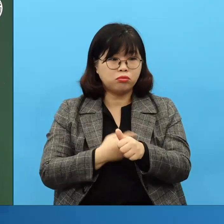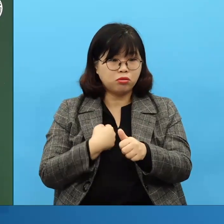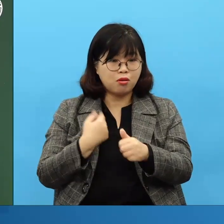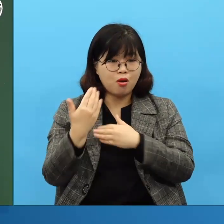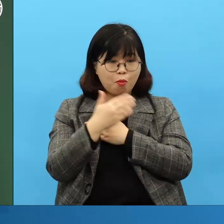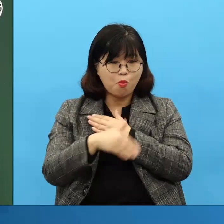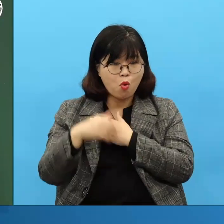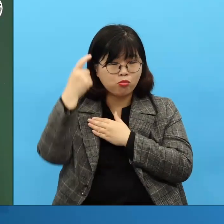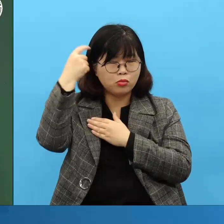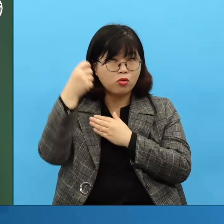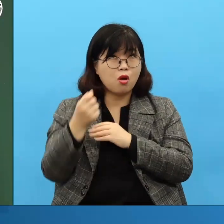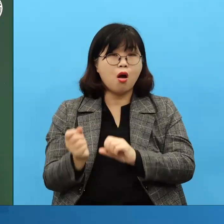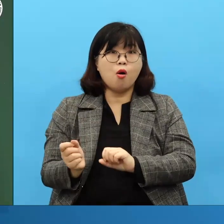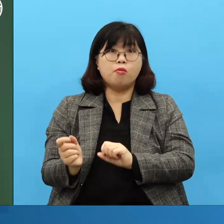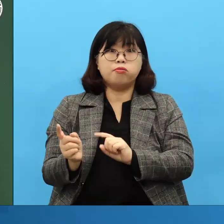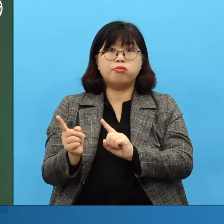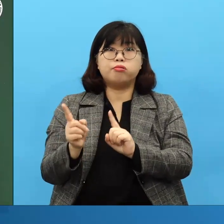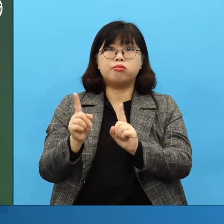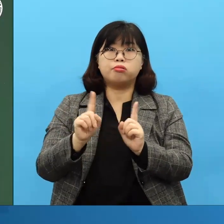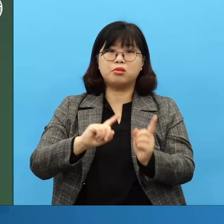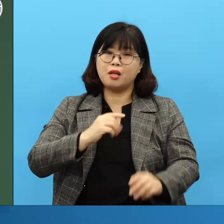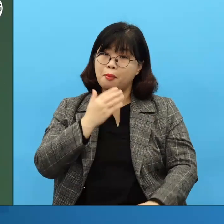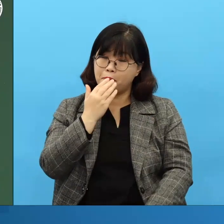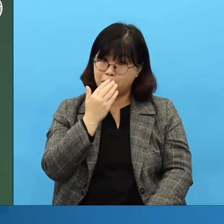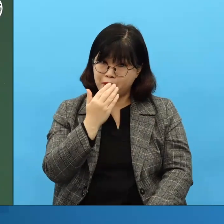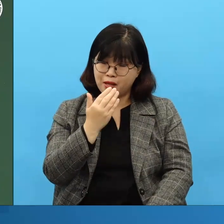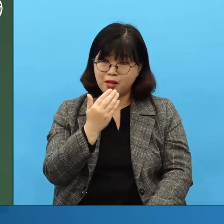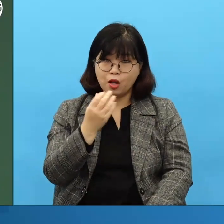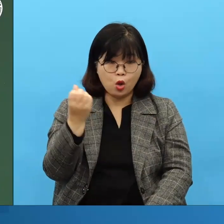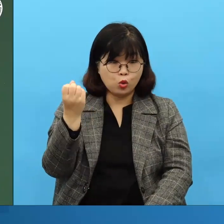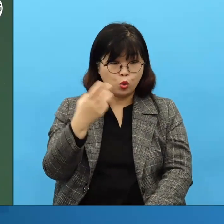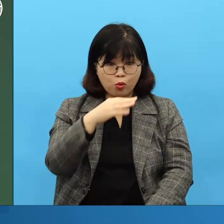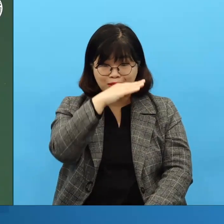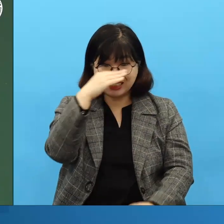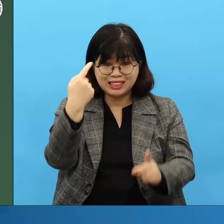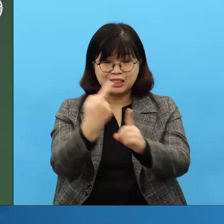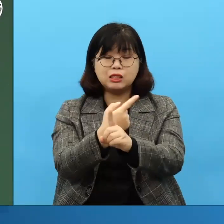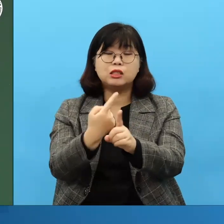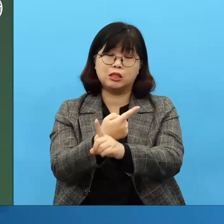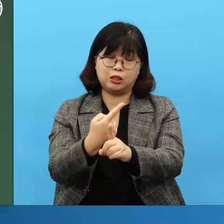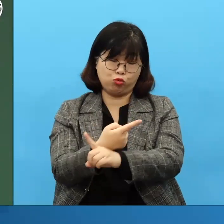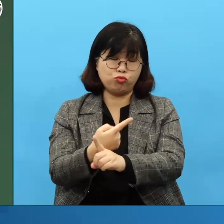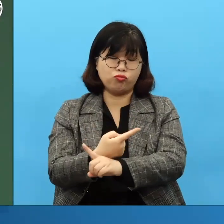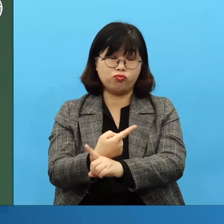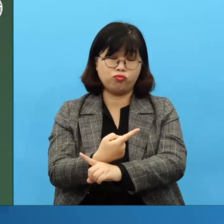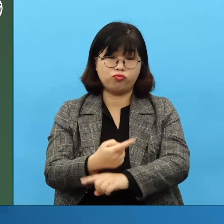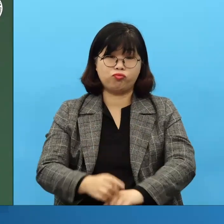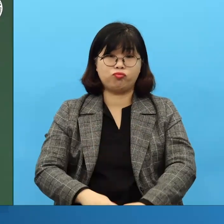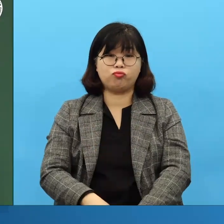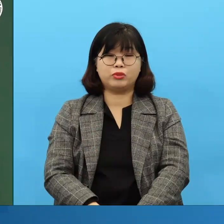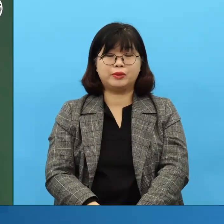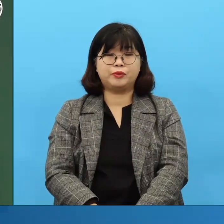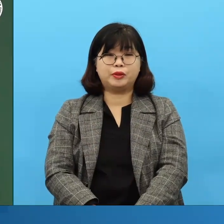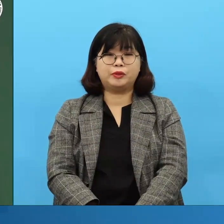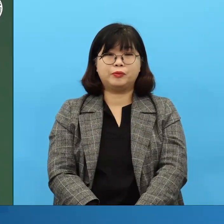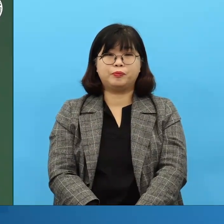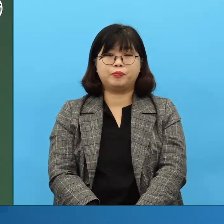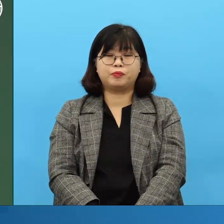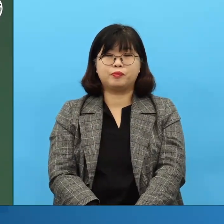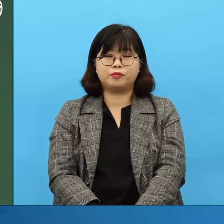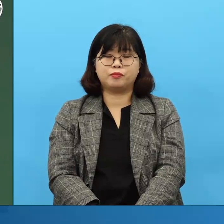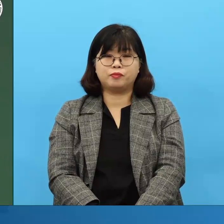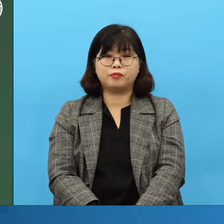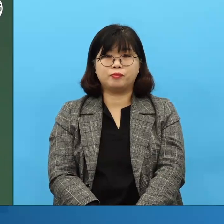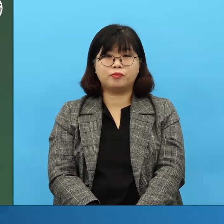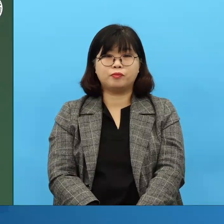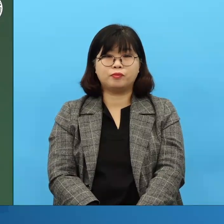아니고 반드시 치유가 돼요. And that doesn't just simply happen. Absolutely, the works 어느 of healing 날 take place.